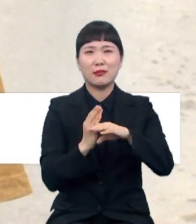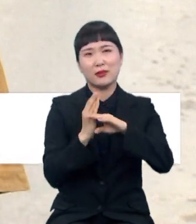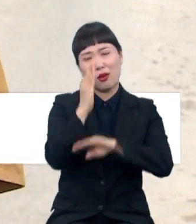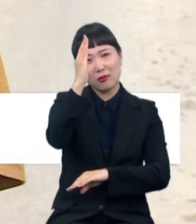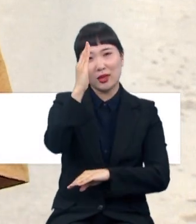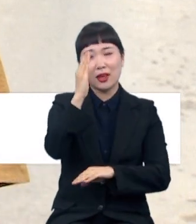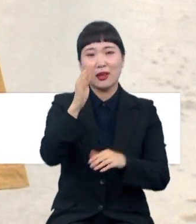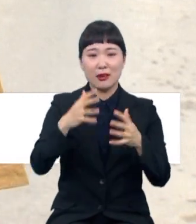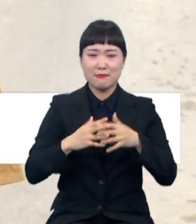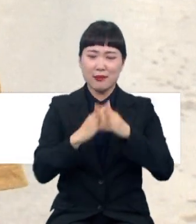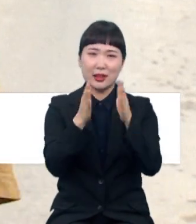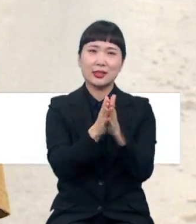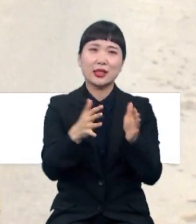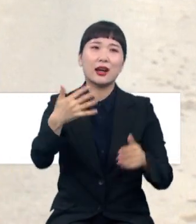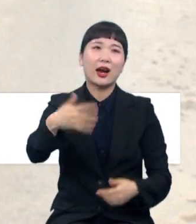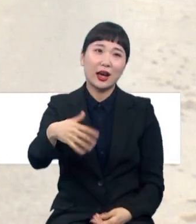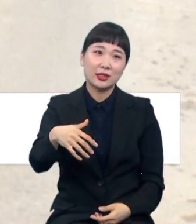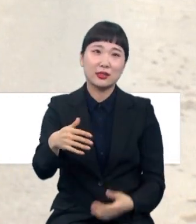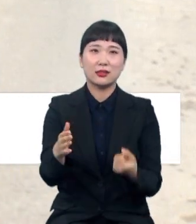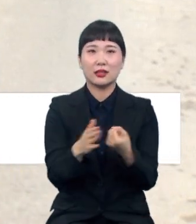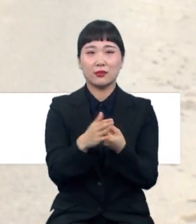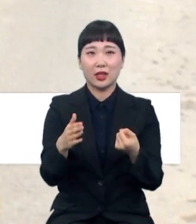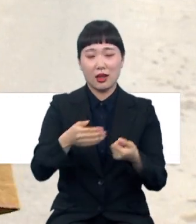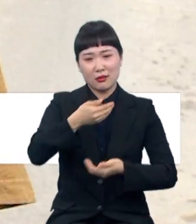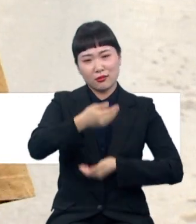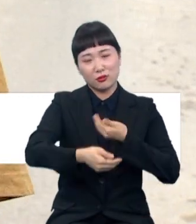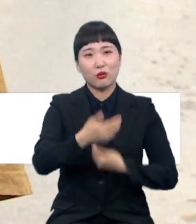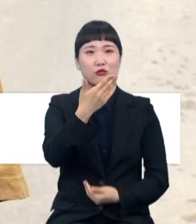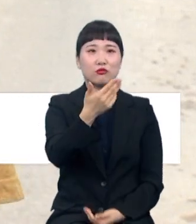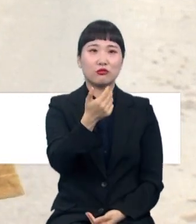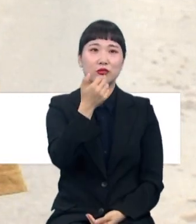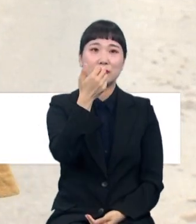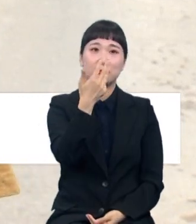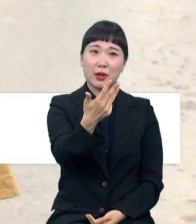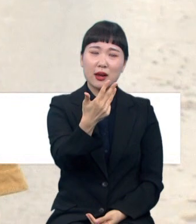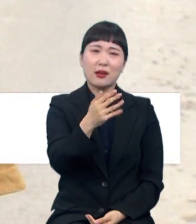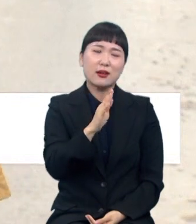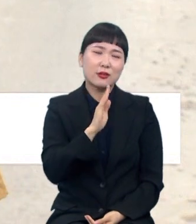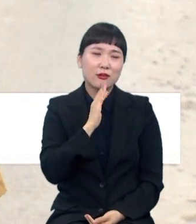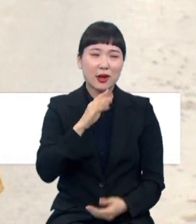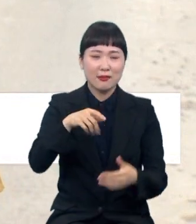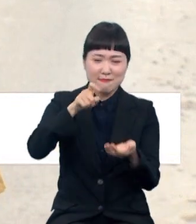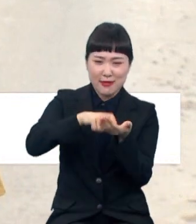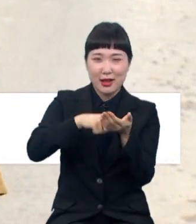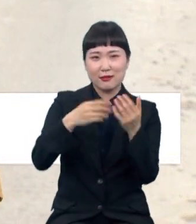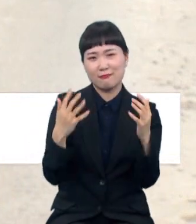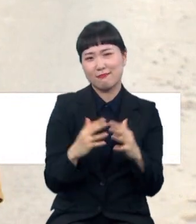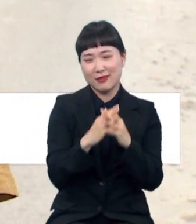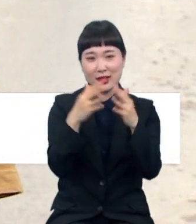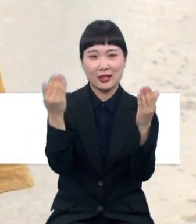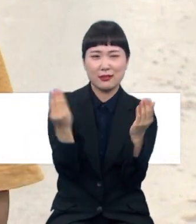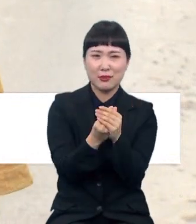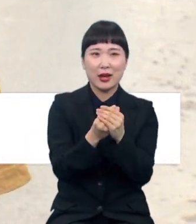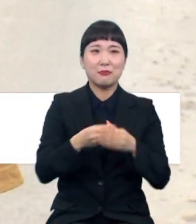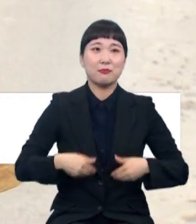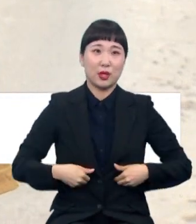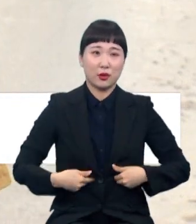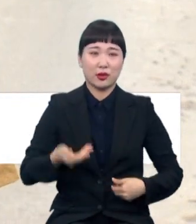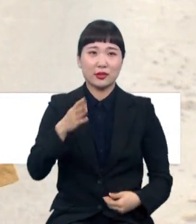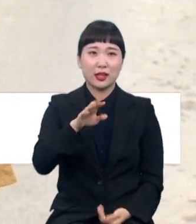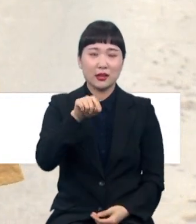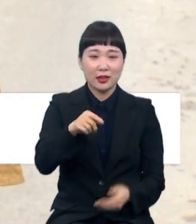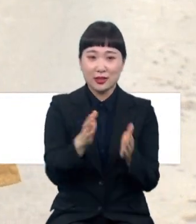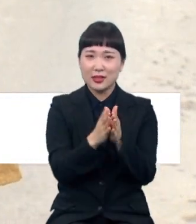거예요. 그렇기 때문에 그 검단 국지도 98호선은 조속한 착 완공이 중요한 건데 착 완공조차